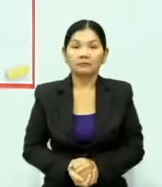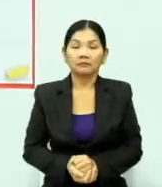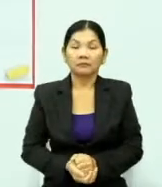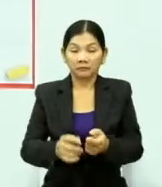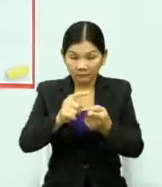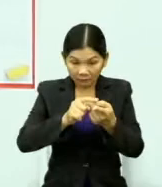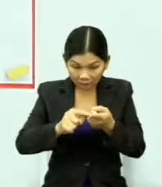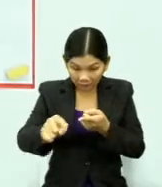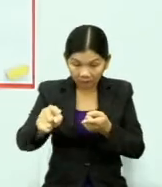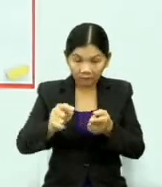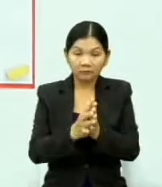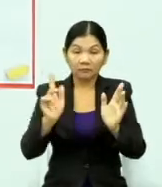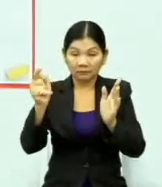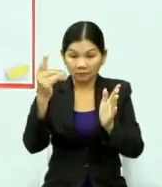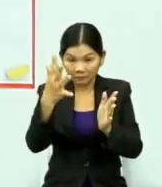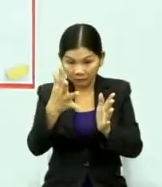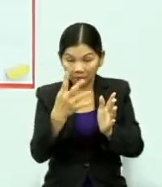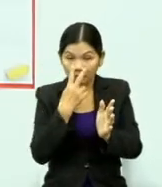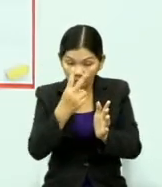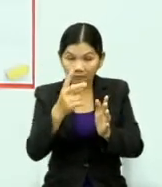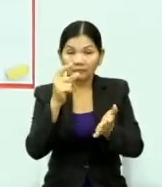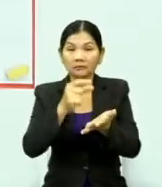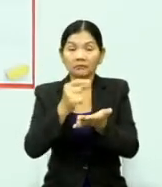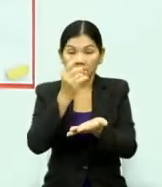cục chuộp tay nâng rút. Cà.